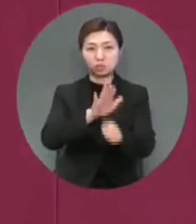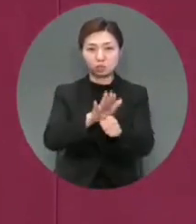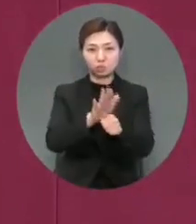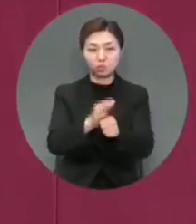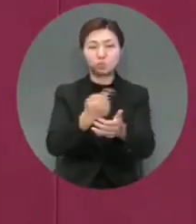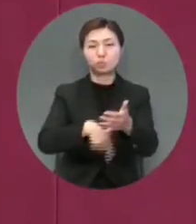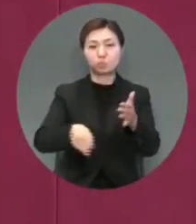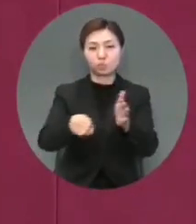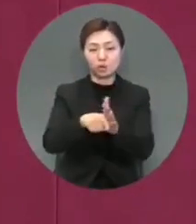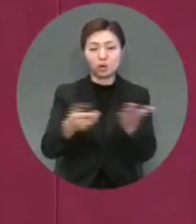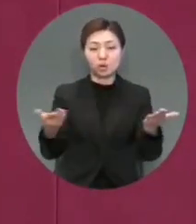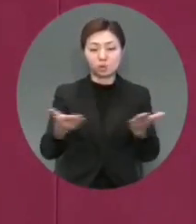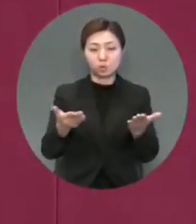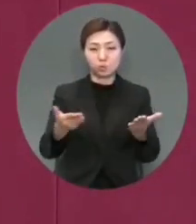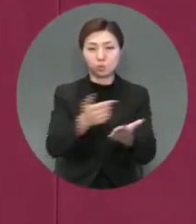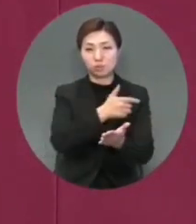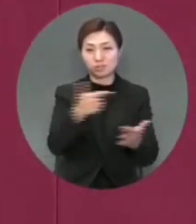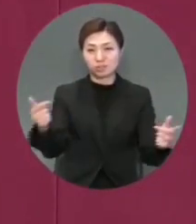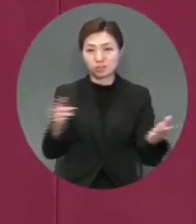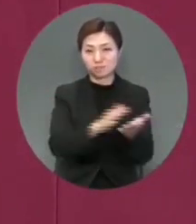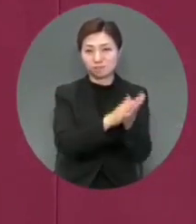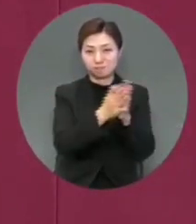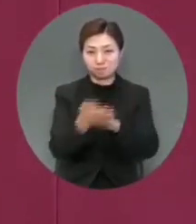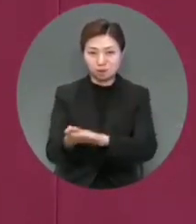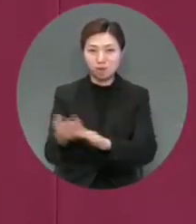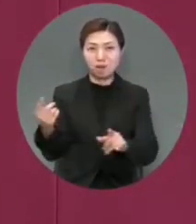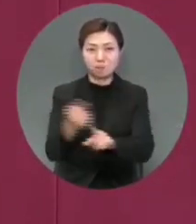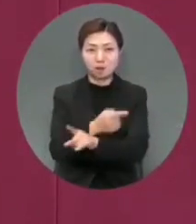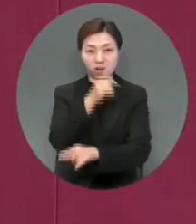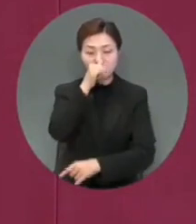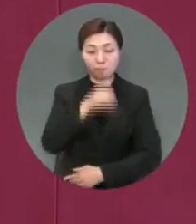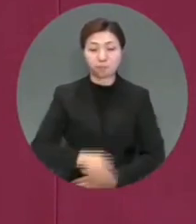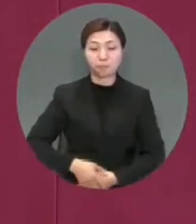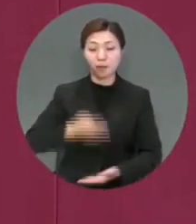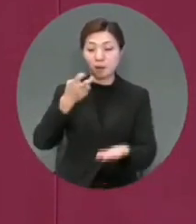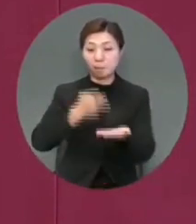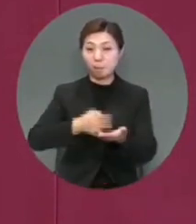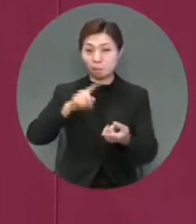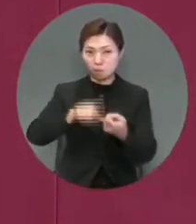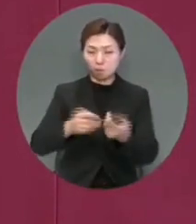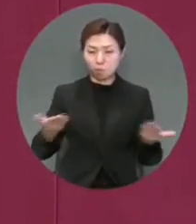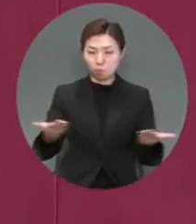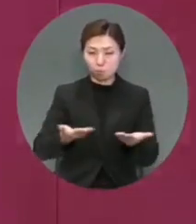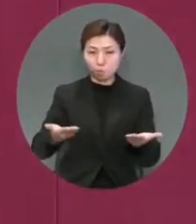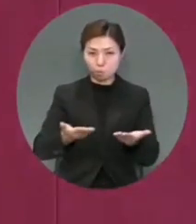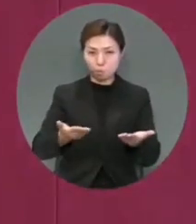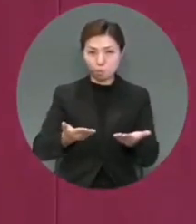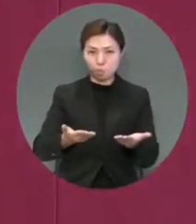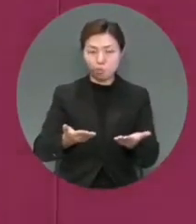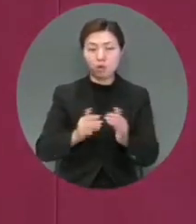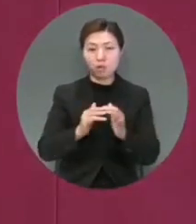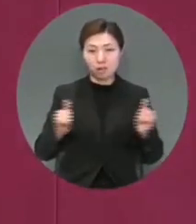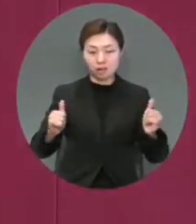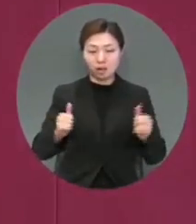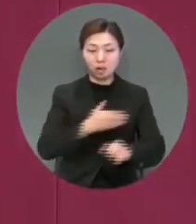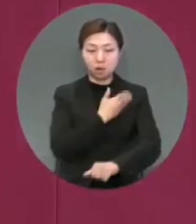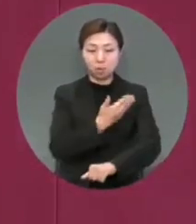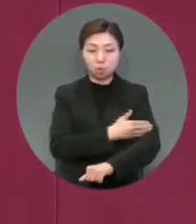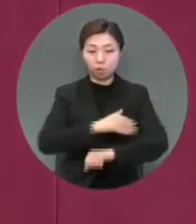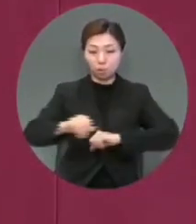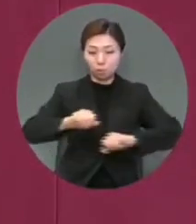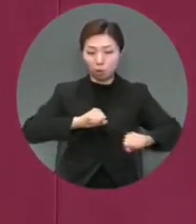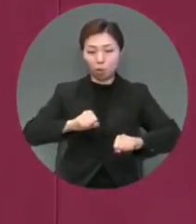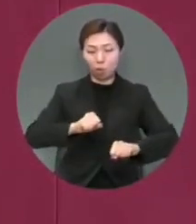왔습니다. 합법적인 노동운동은 철저하게 보장하되 불법행위에 대해서는